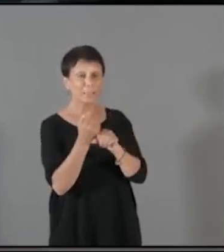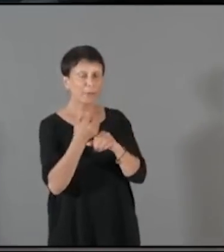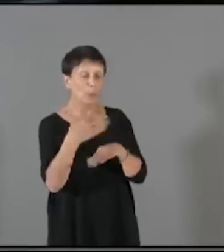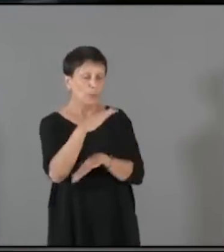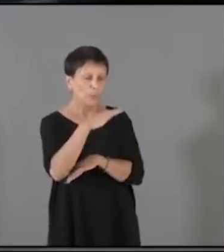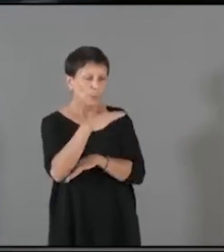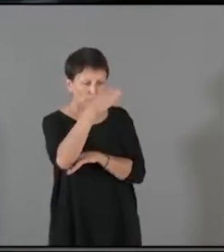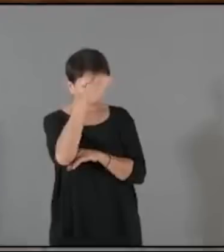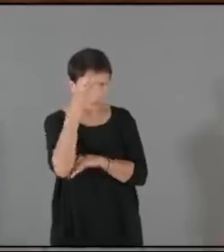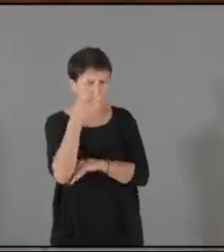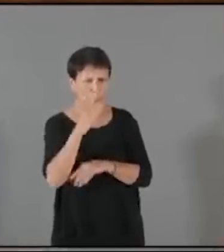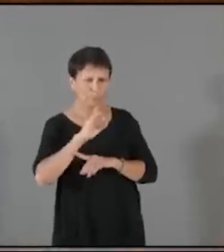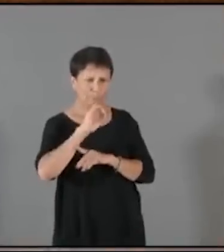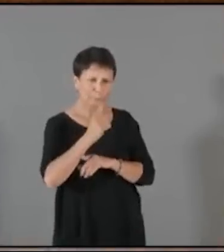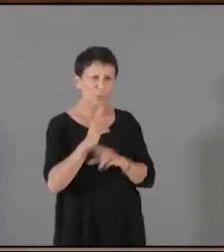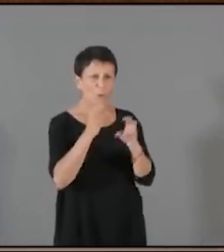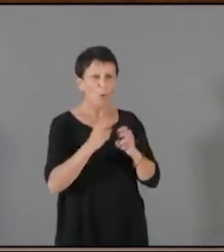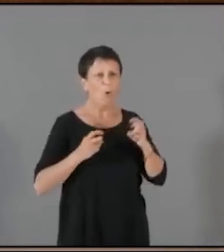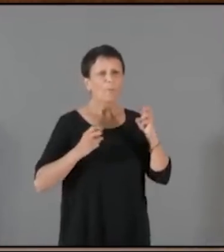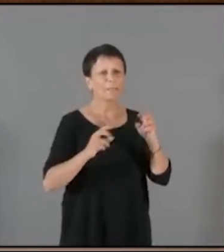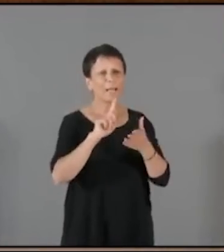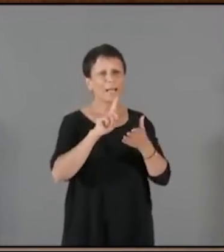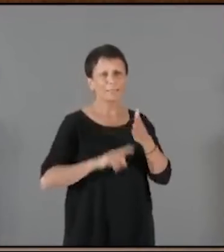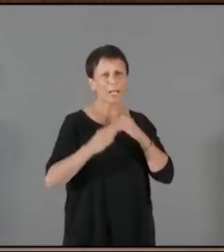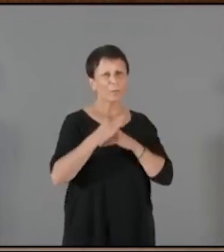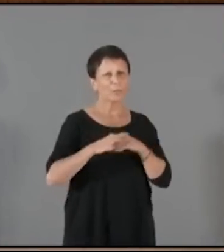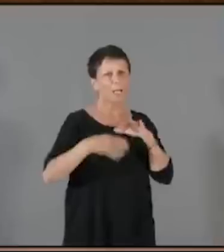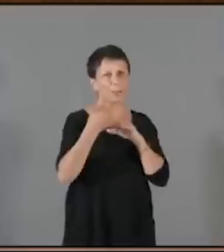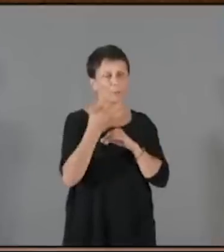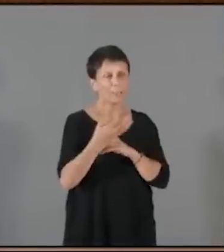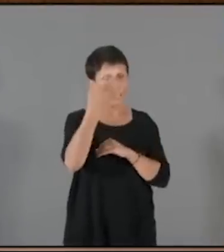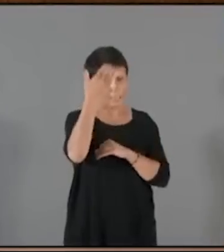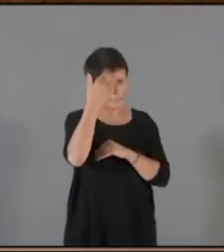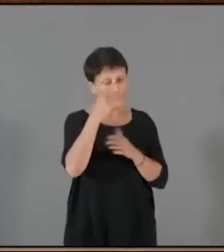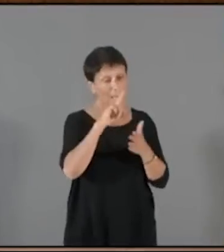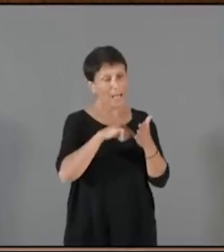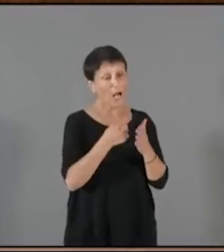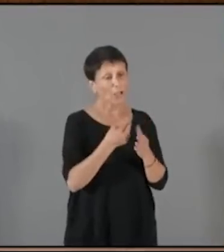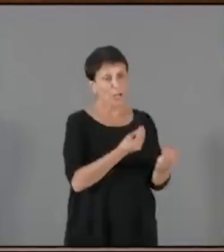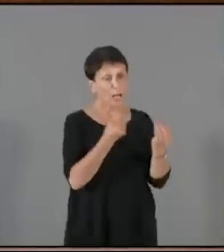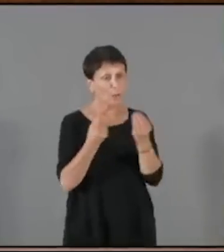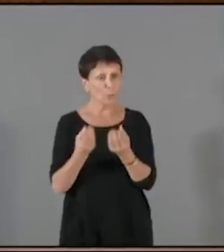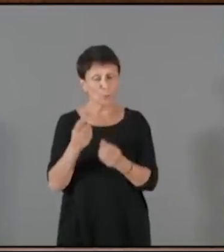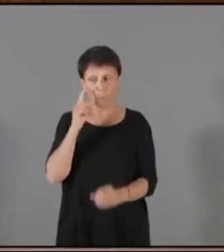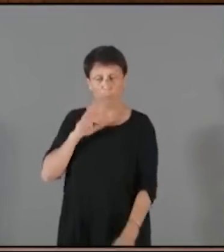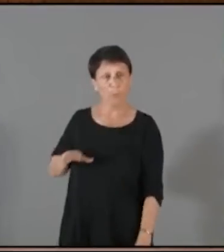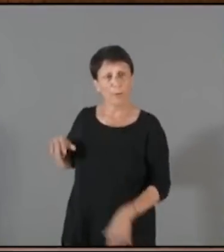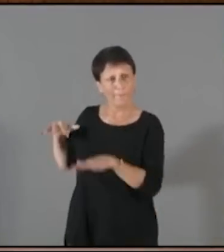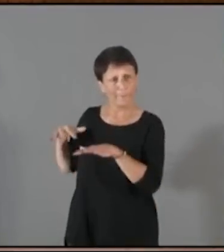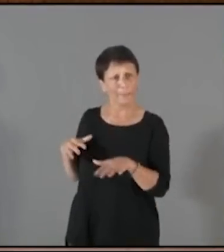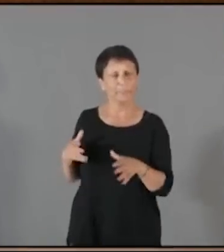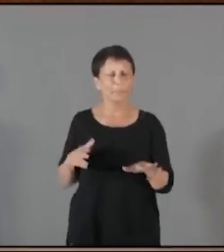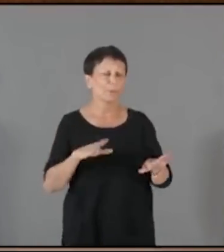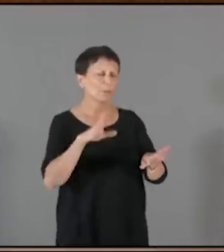augmentation de 14% de la taxe foncière, ils savent désormais à qui leur argent est destiné. Je vous prie d'accélérer, monsieur Ravier. Je vous ai donné la parole, j'ai fait